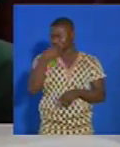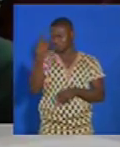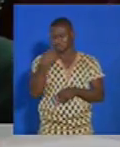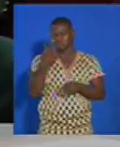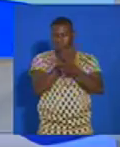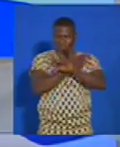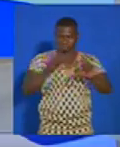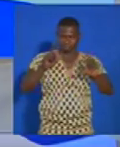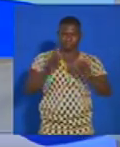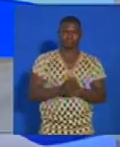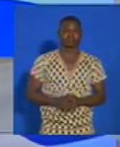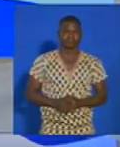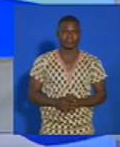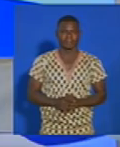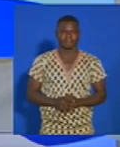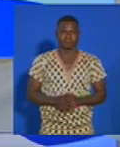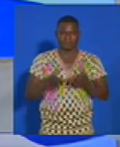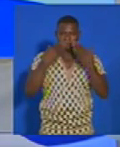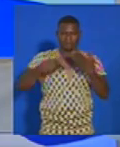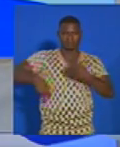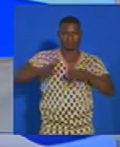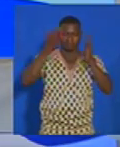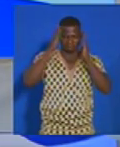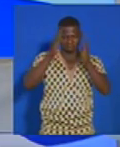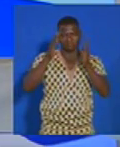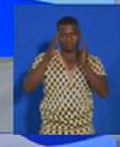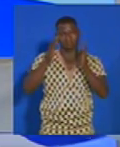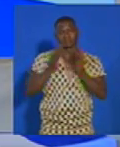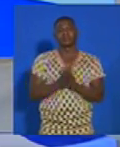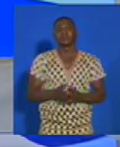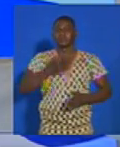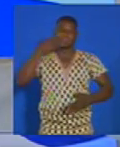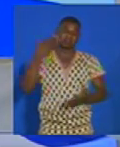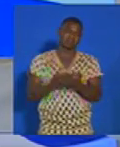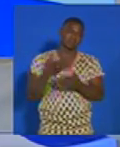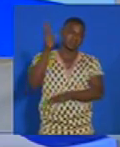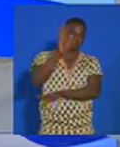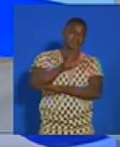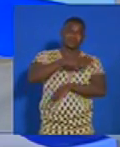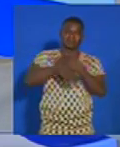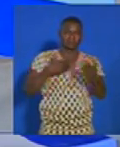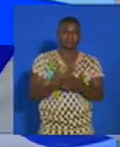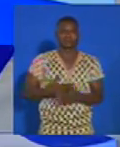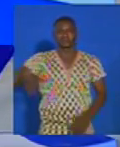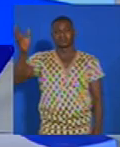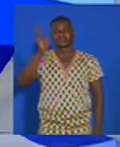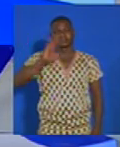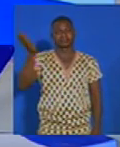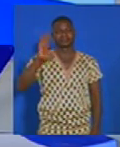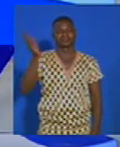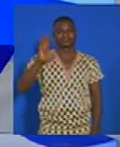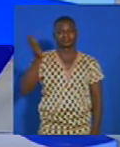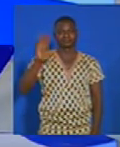Haftar. Merci d'avoir suivi cette édition de 13h sur la RTB. Excellent après-midi à toutes et à tous.